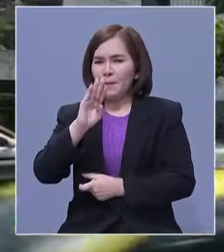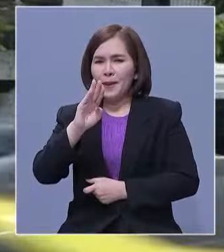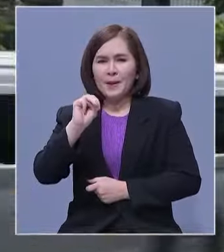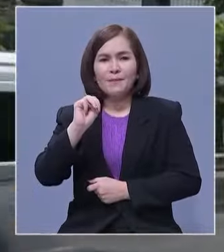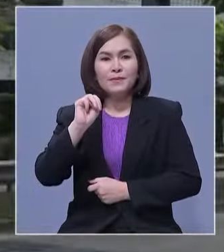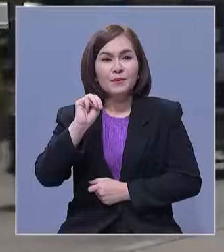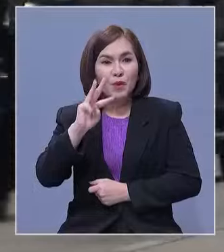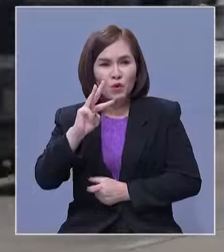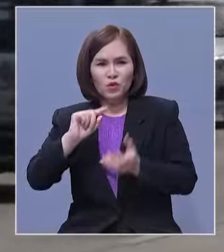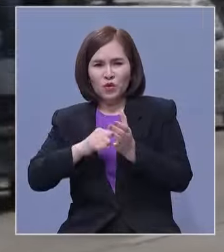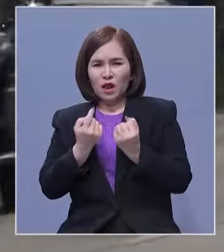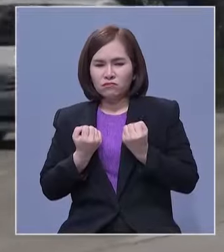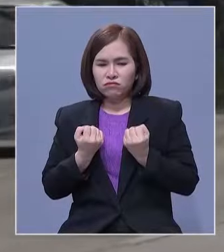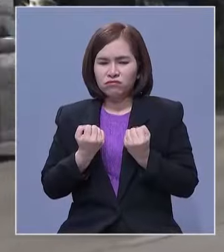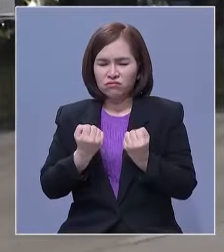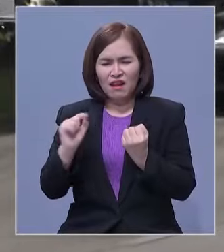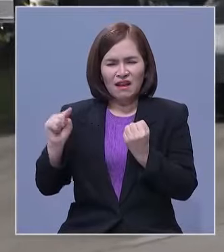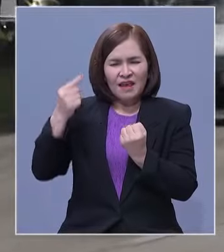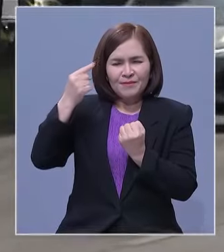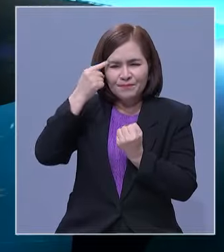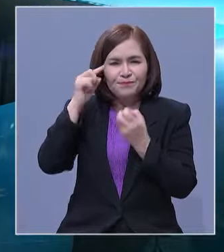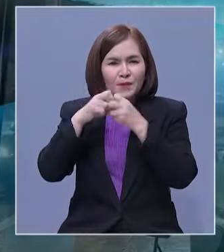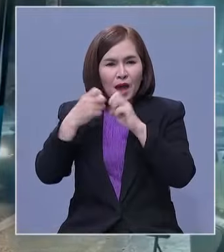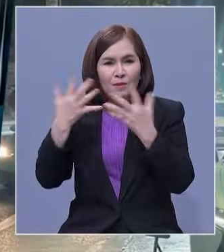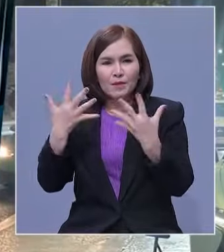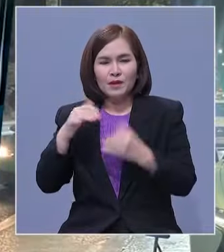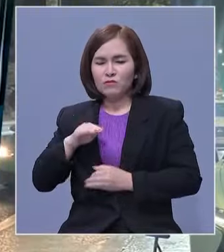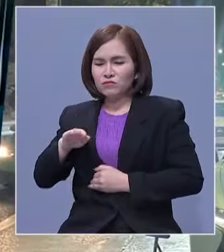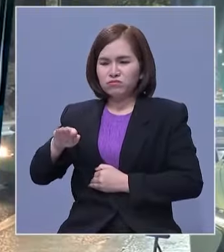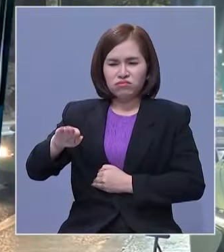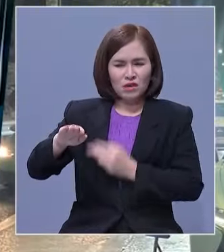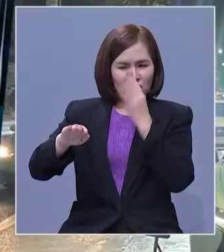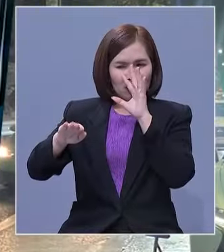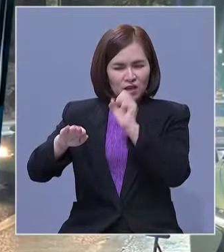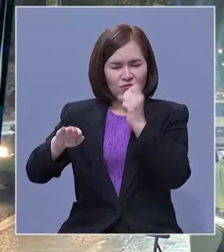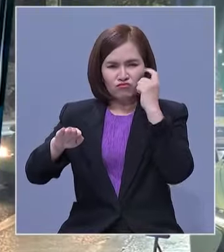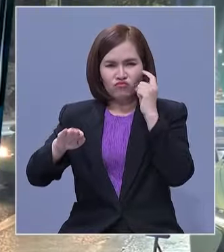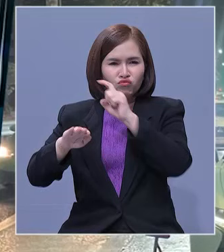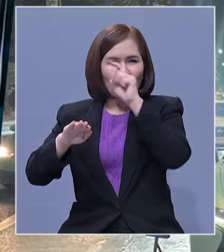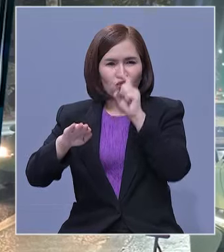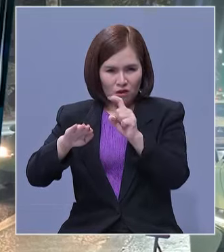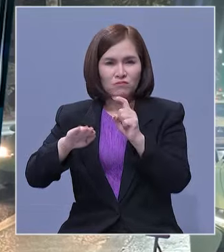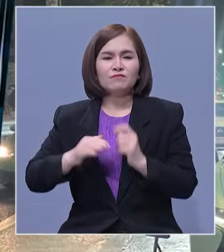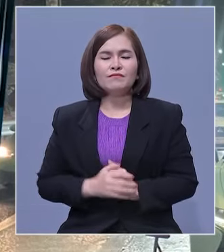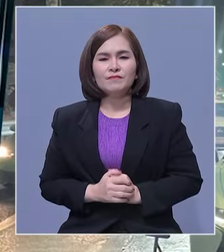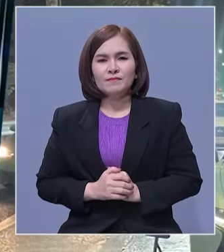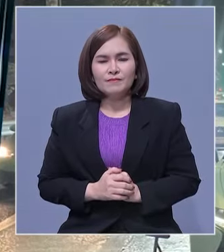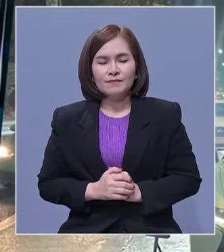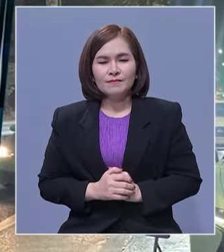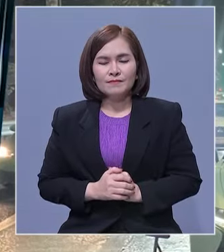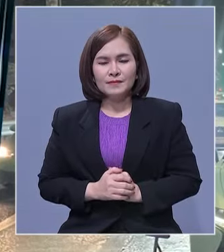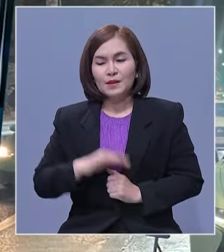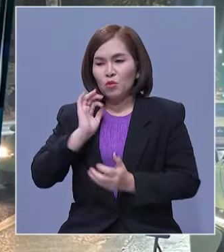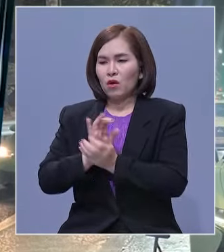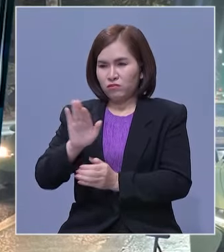ชะลอเข้าจุดตรวจตอนแรกเหมือนจะดีอืแต่ทีนี้พอชะลอเข้ามาท่าทีมีพี่ต้องสงสัยค่ะพอถึงจุดตรวจ